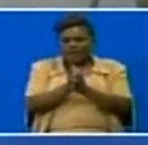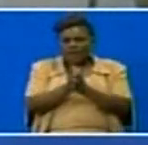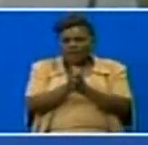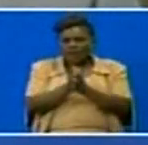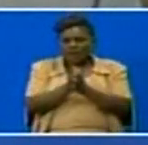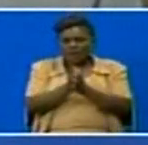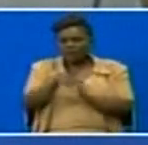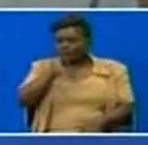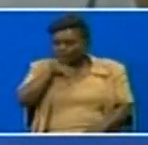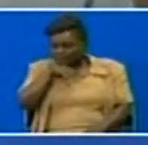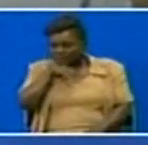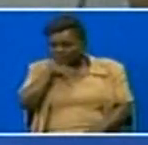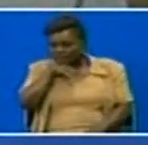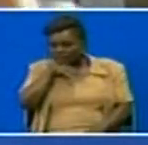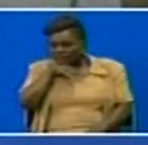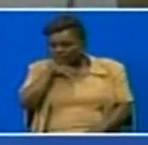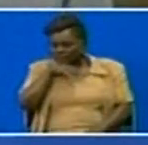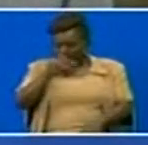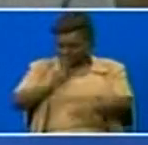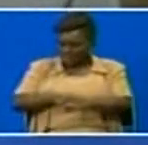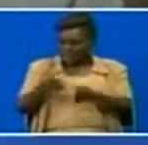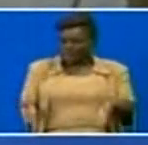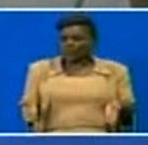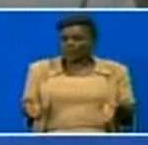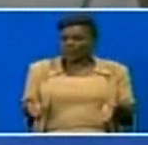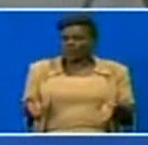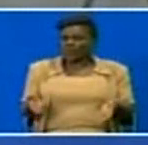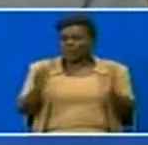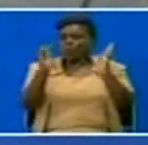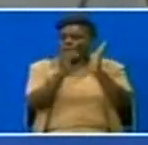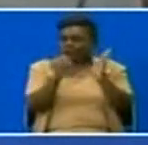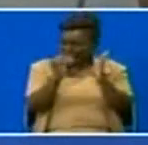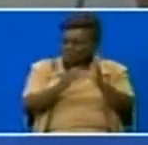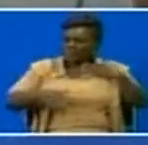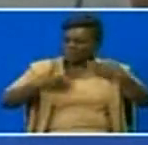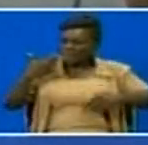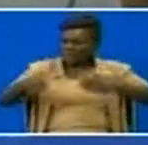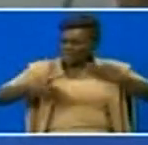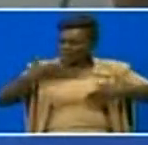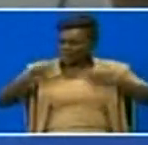na Raila Odinga, this time Wakamba atuchezi.